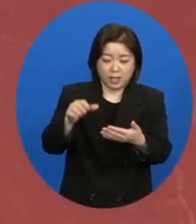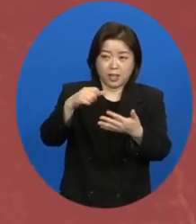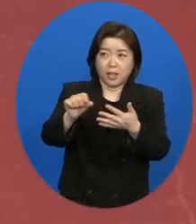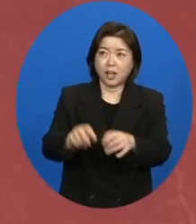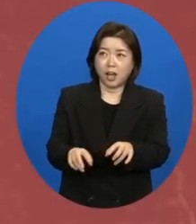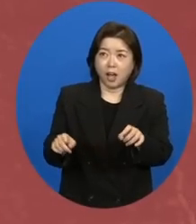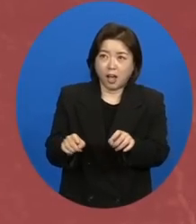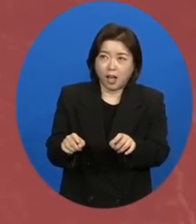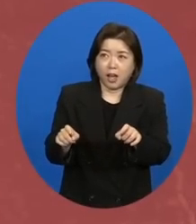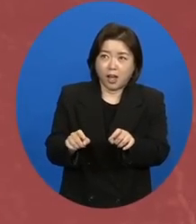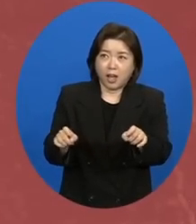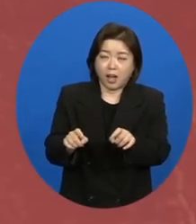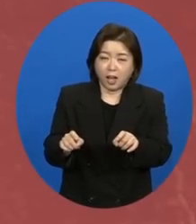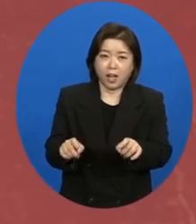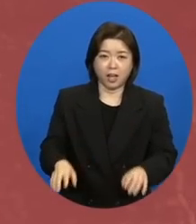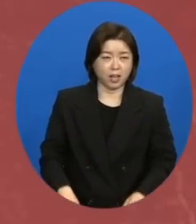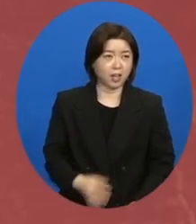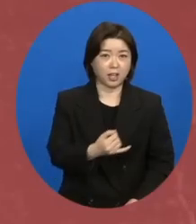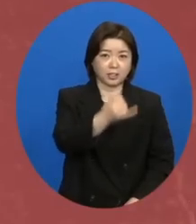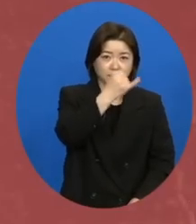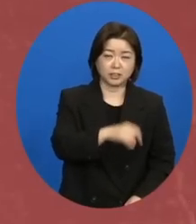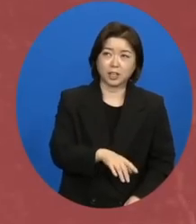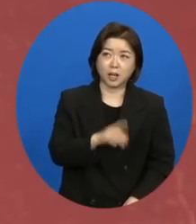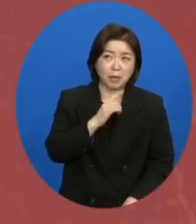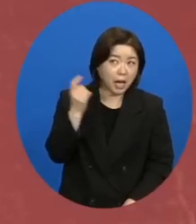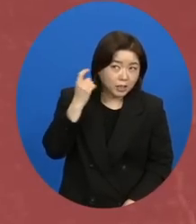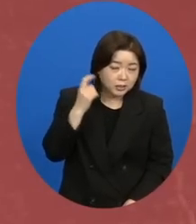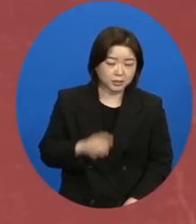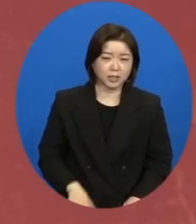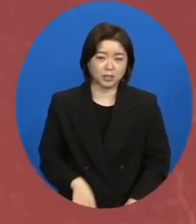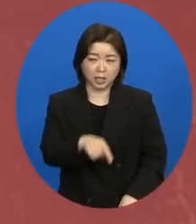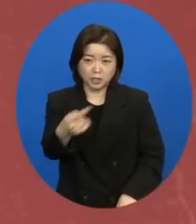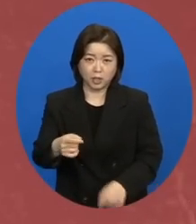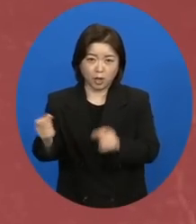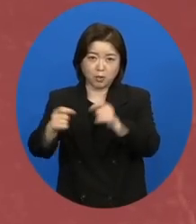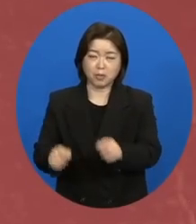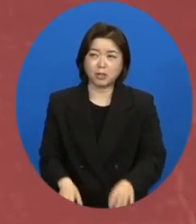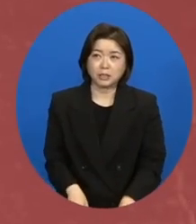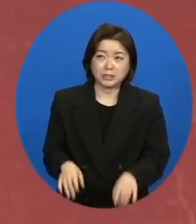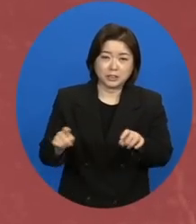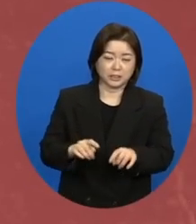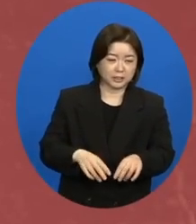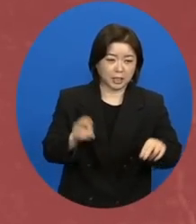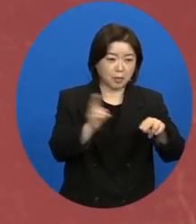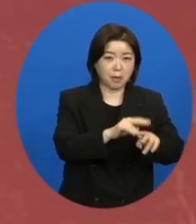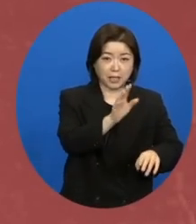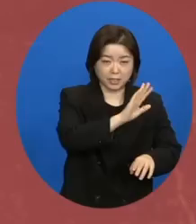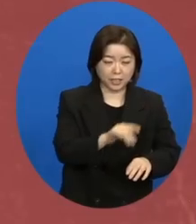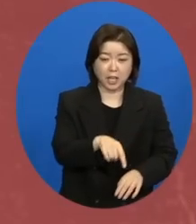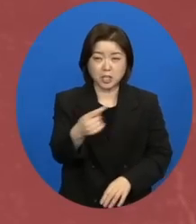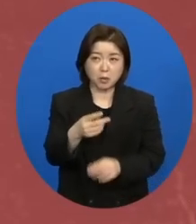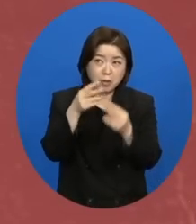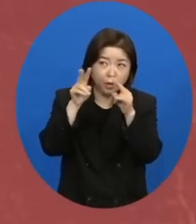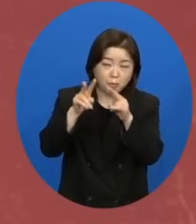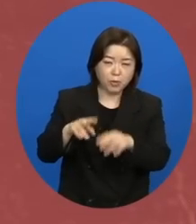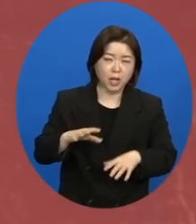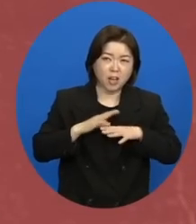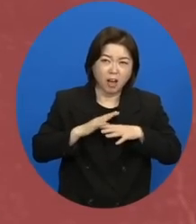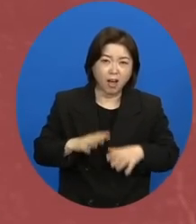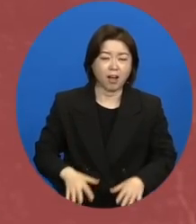이러고 있어요. 누나가 막 말 들을 때마다 옆에서 진짜 무서운 거는 맞는 애가 아니고 옆에서 보는 애예요. 막